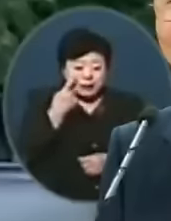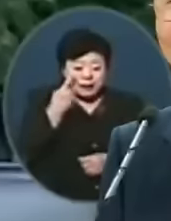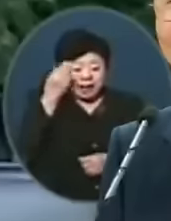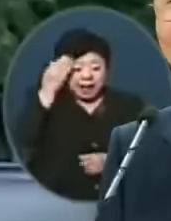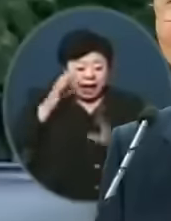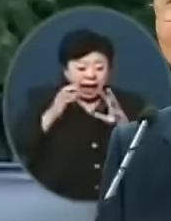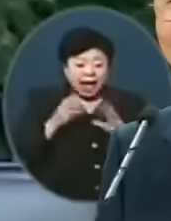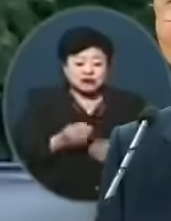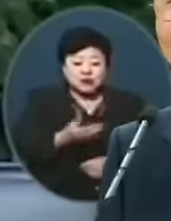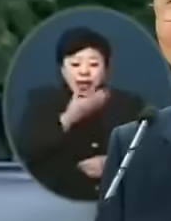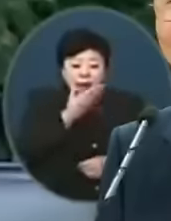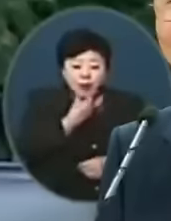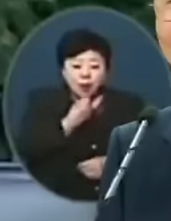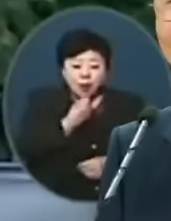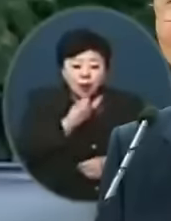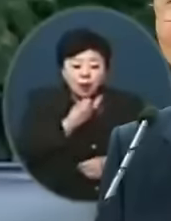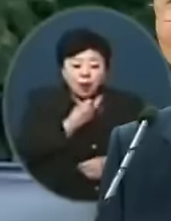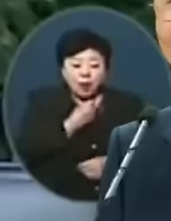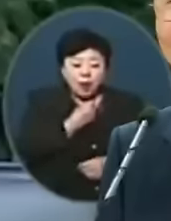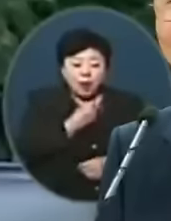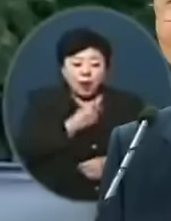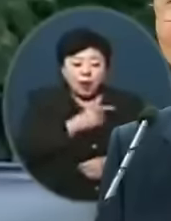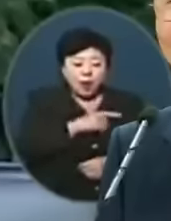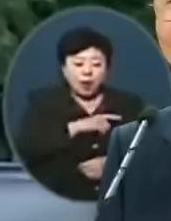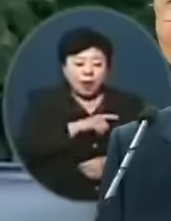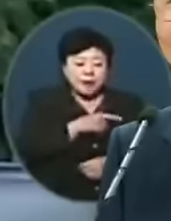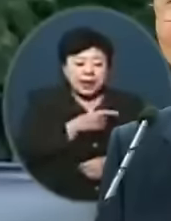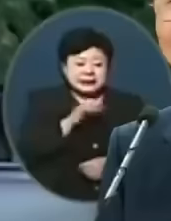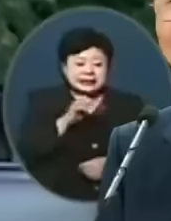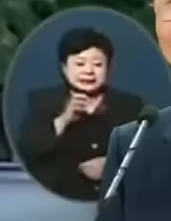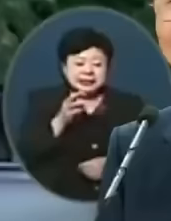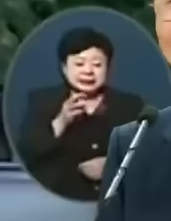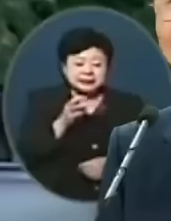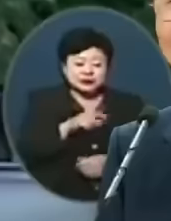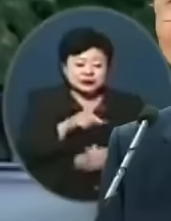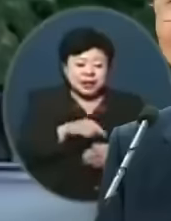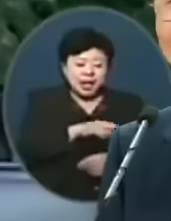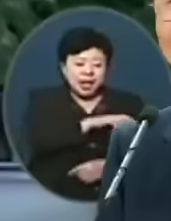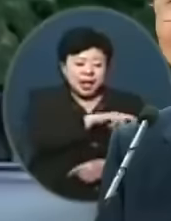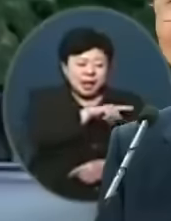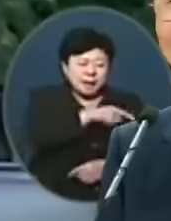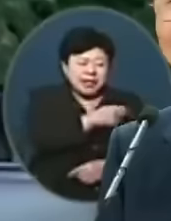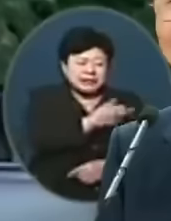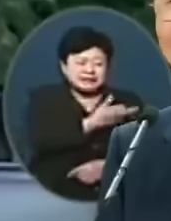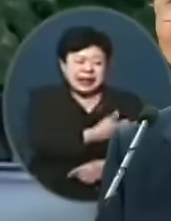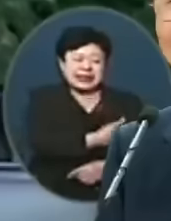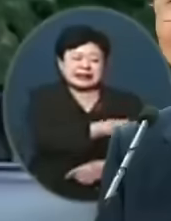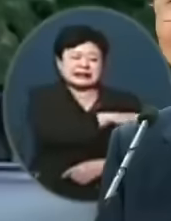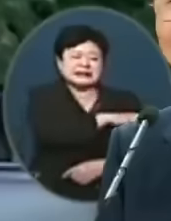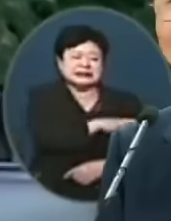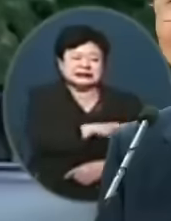우리나라 행복지수는 143개국 중에 118위에 그쳤다는 것입니다.